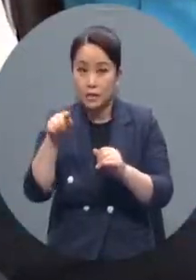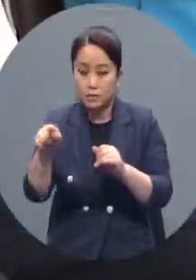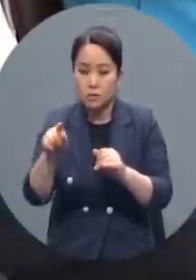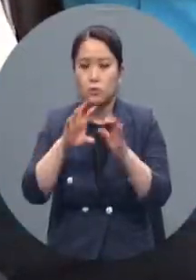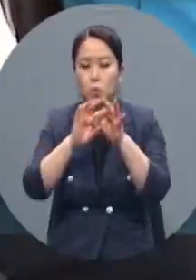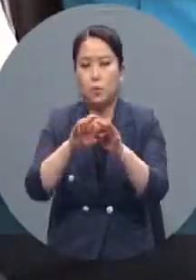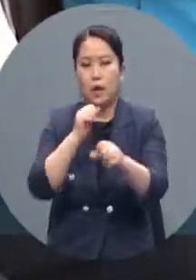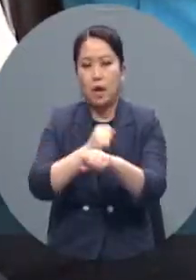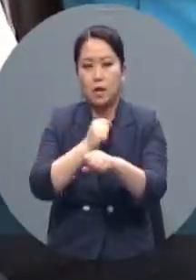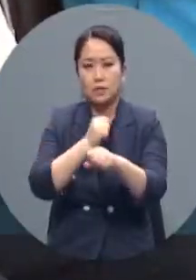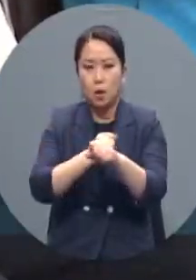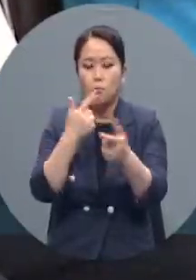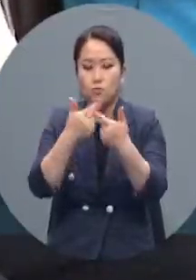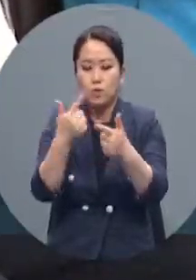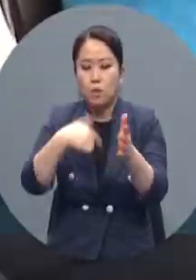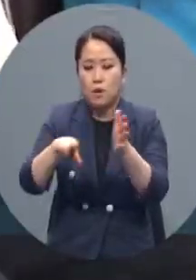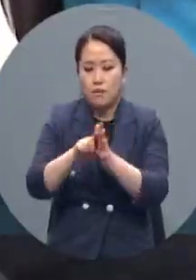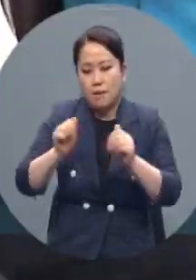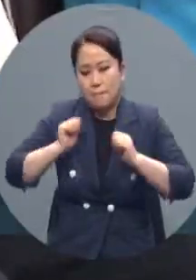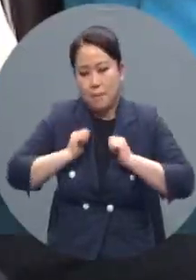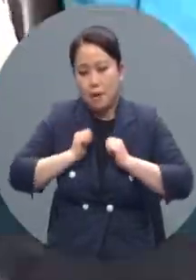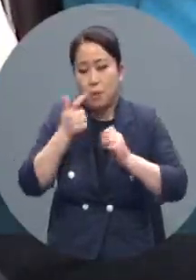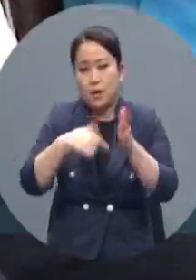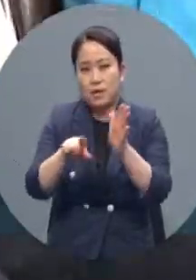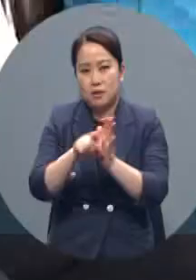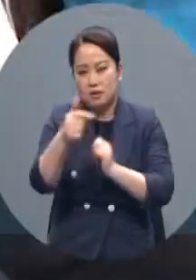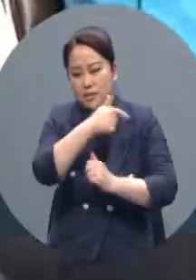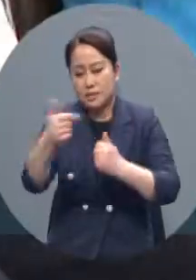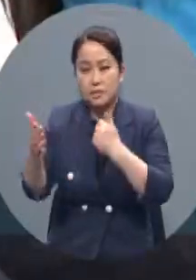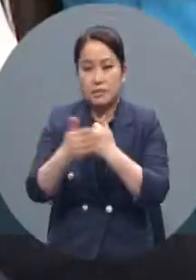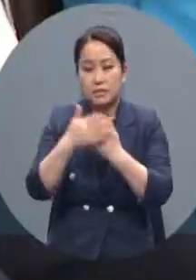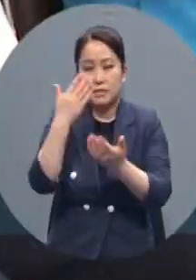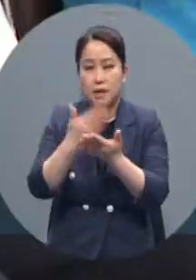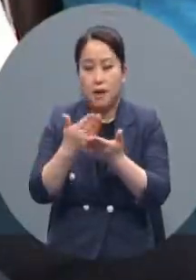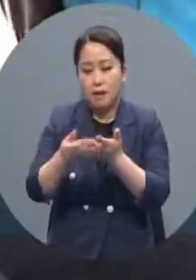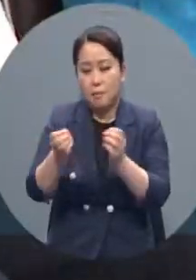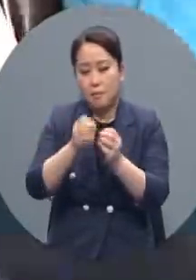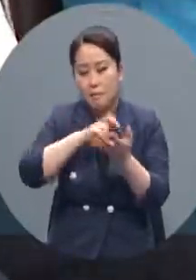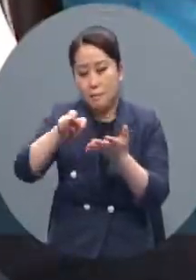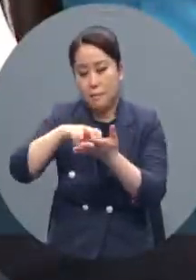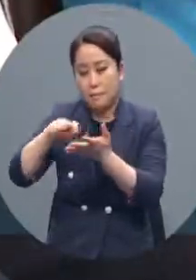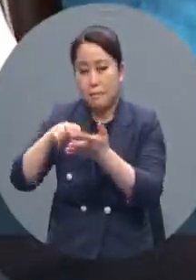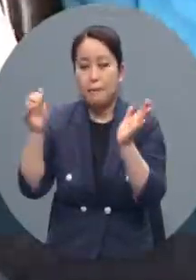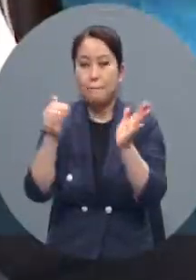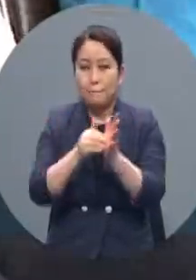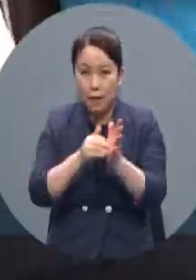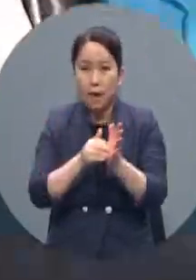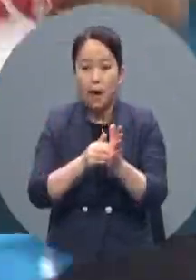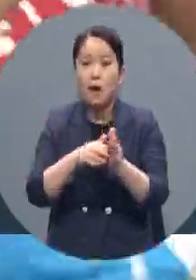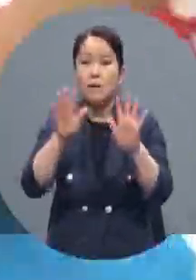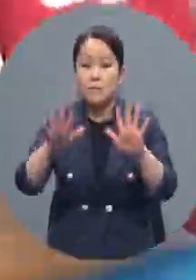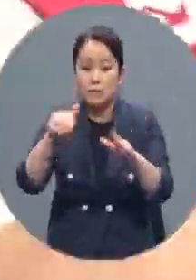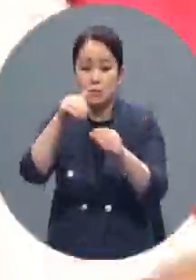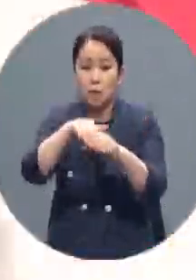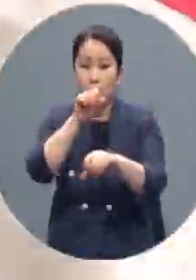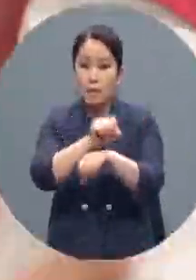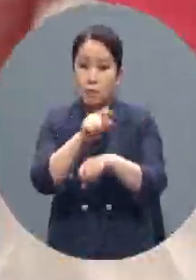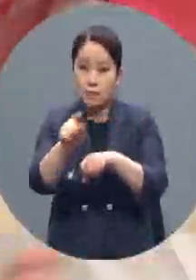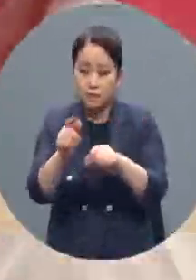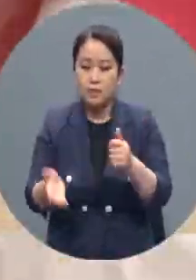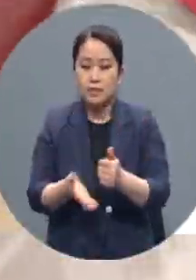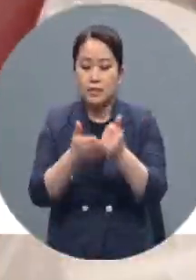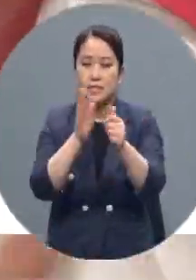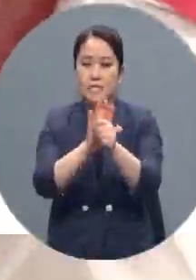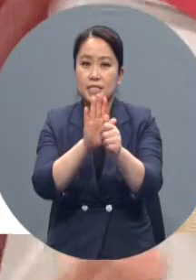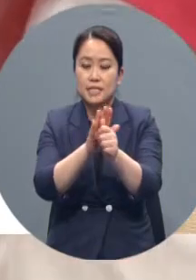있도록 압도적인 지지를 보내달라며 마지막으로 지지를 호소했습니다. 현재 박 후보는 이곳 선거사무실에서 지지자들과